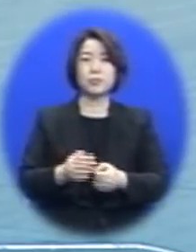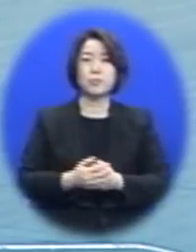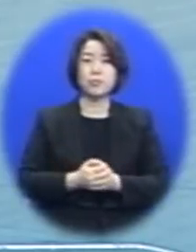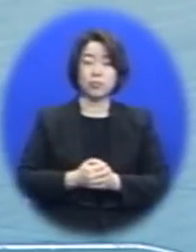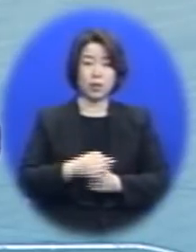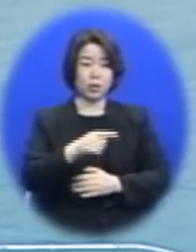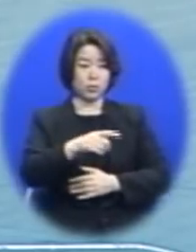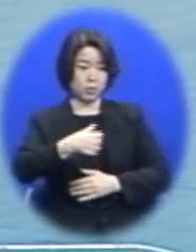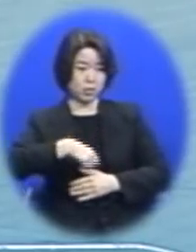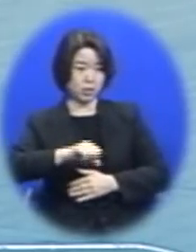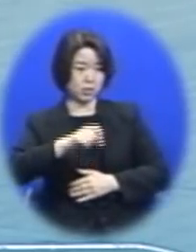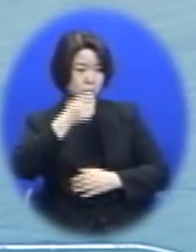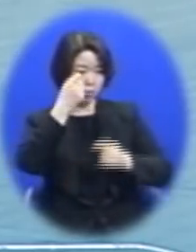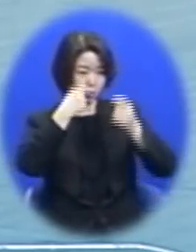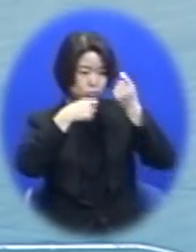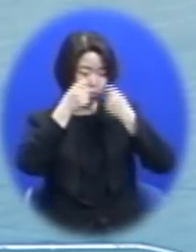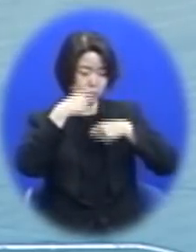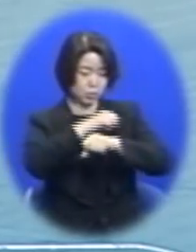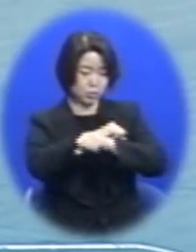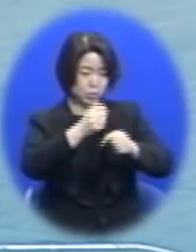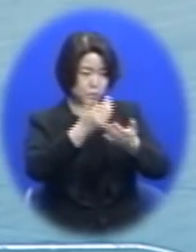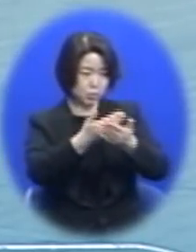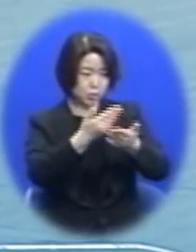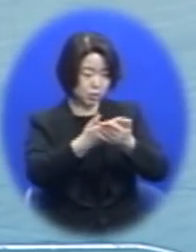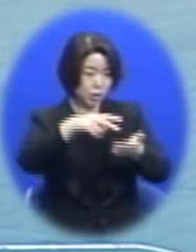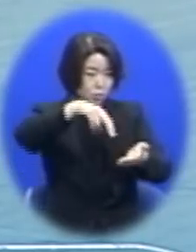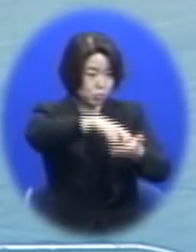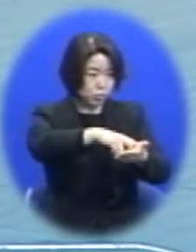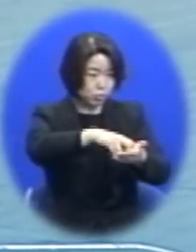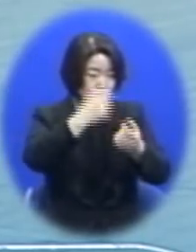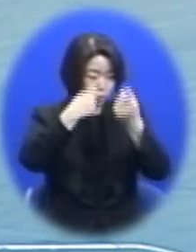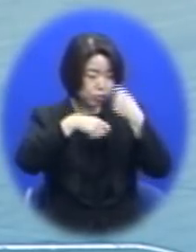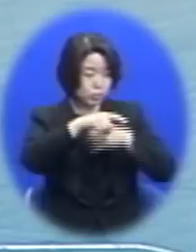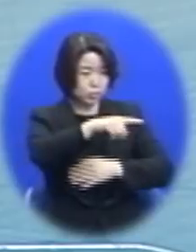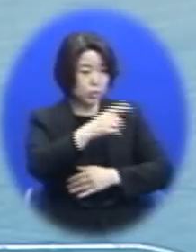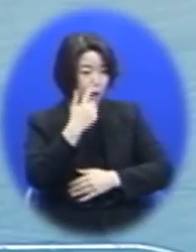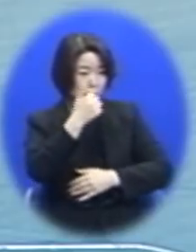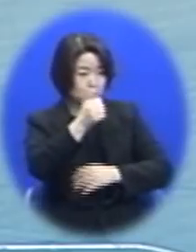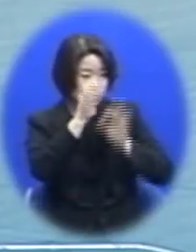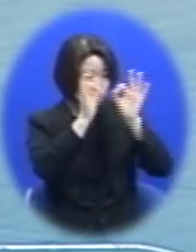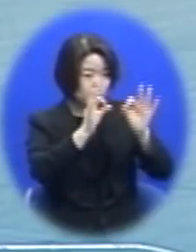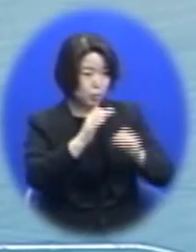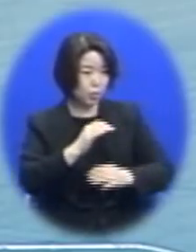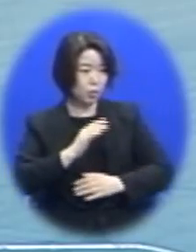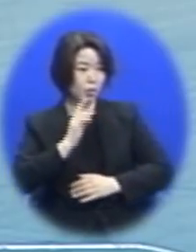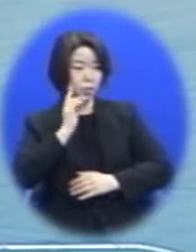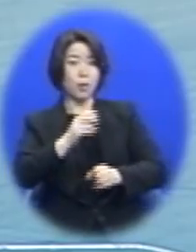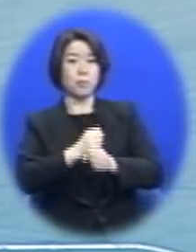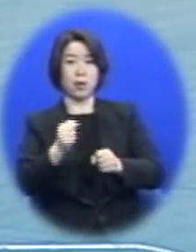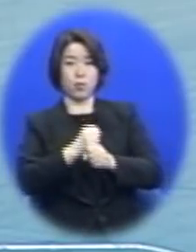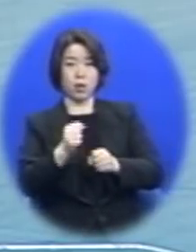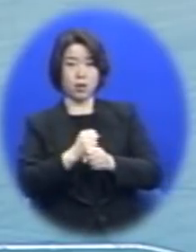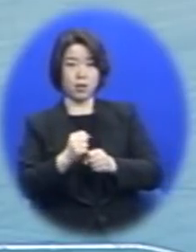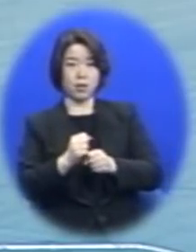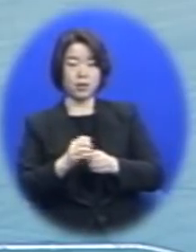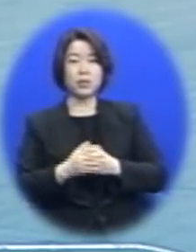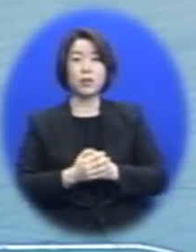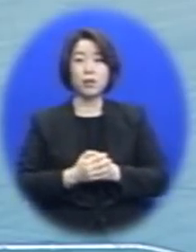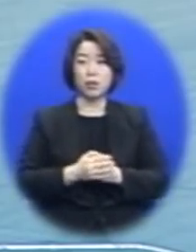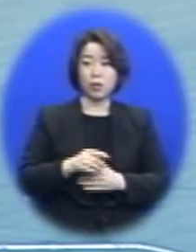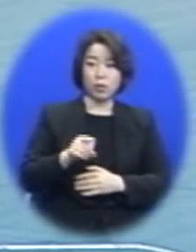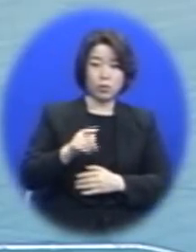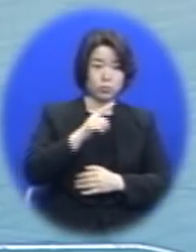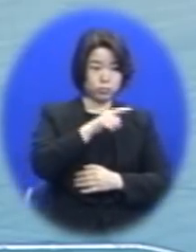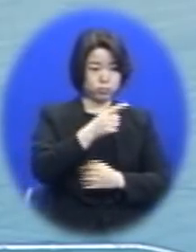어이 아들은 울면서 용서해 달라는 무릎꿇고 우리는 아버지를 보고 너무 당황한 거예요 그런